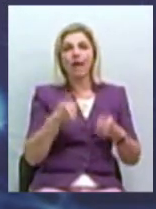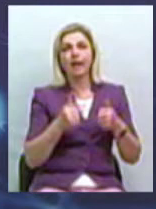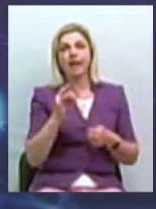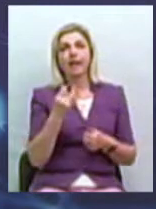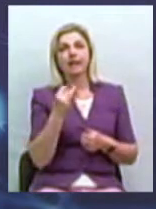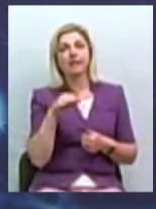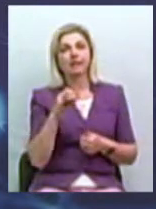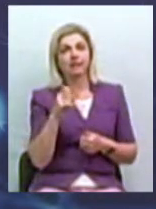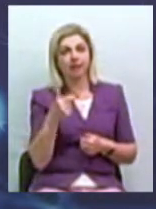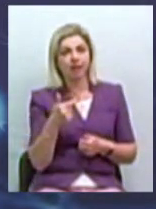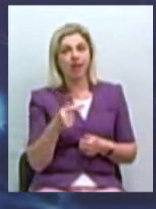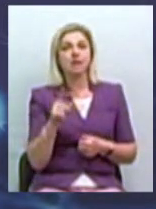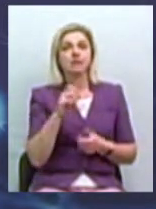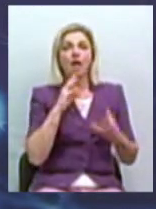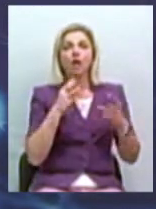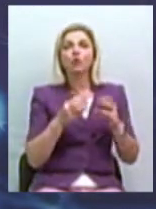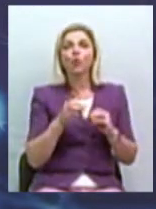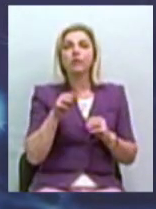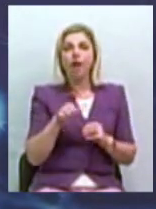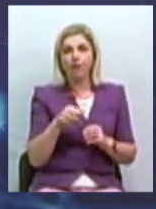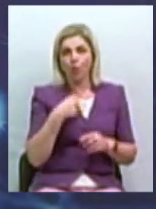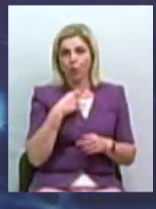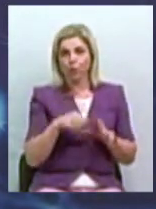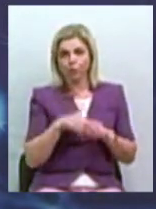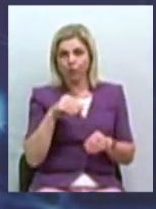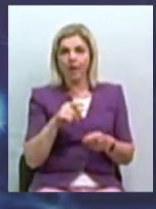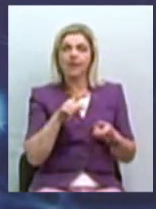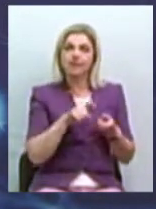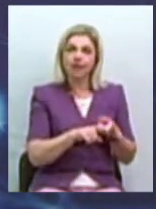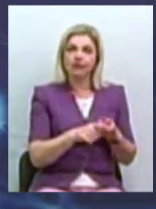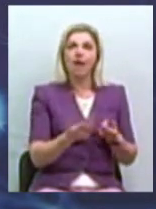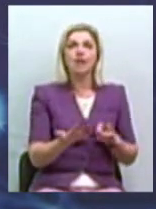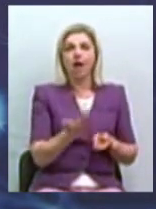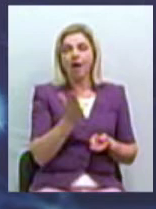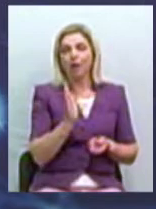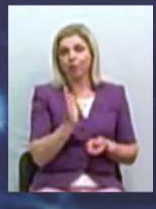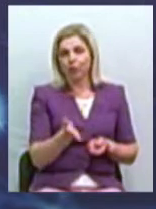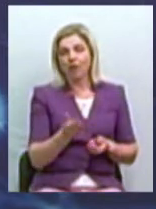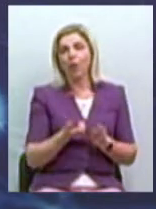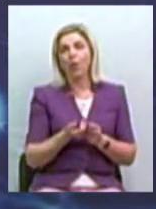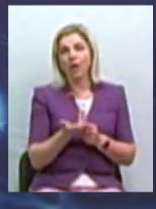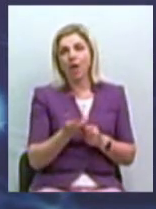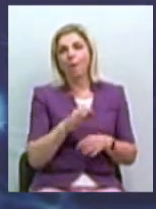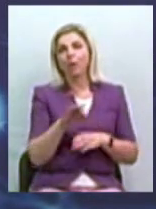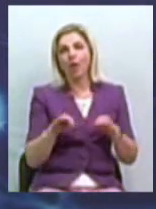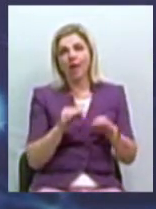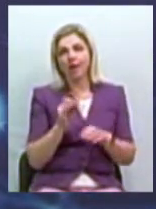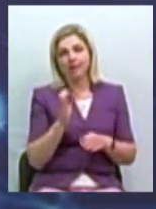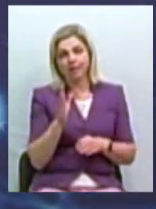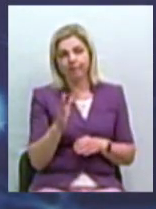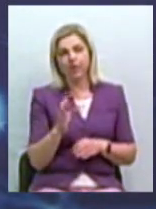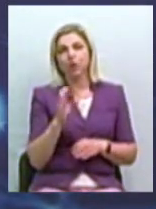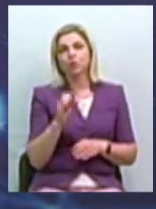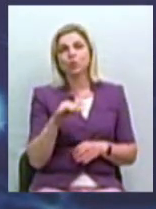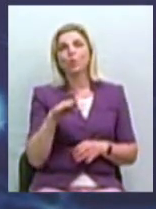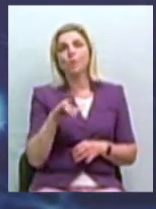вони наберуть за результатами голосування. І вже в залежності від того, яка буде кількість проєктів з сумами,